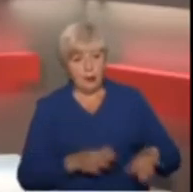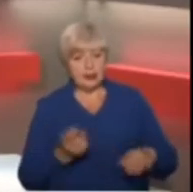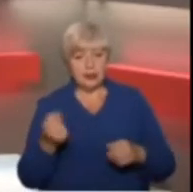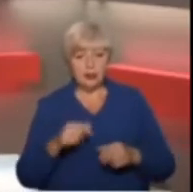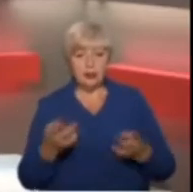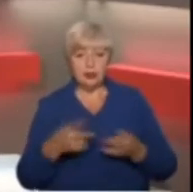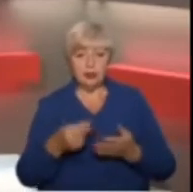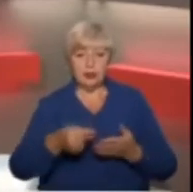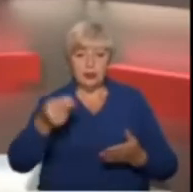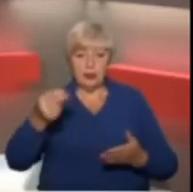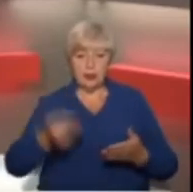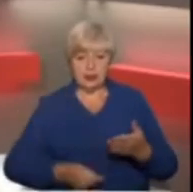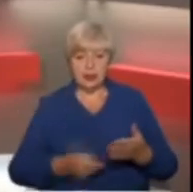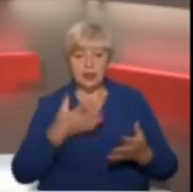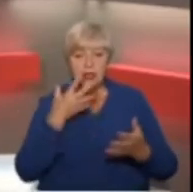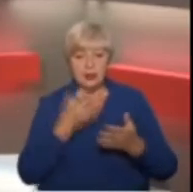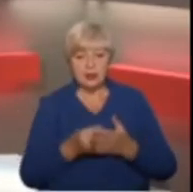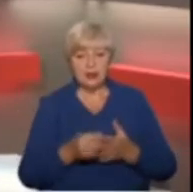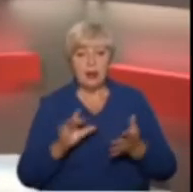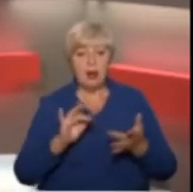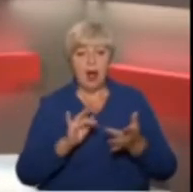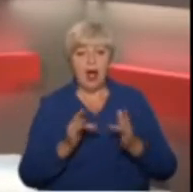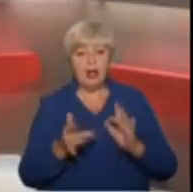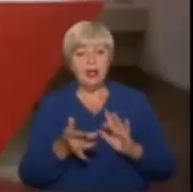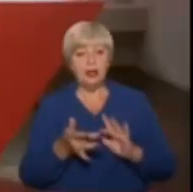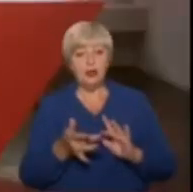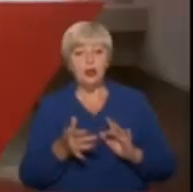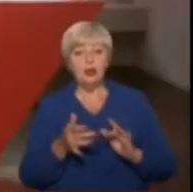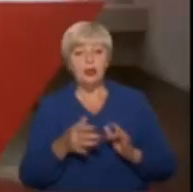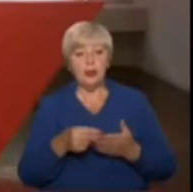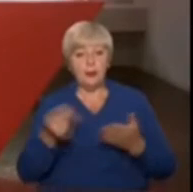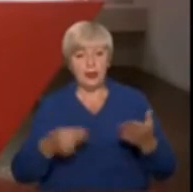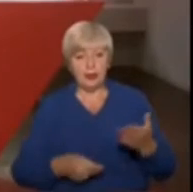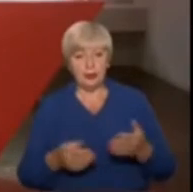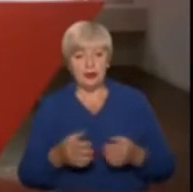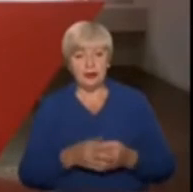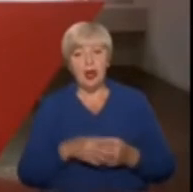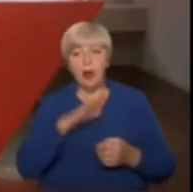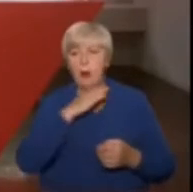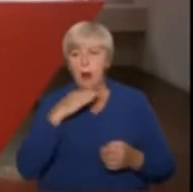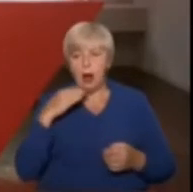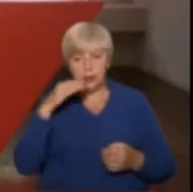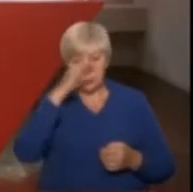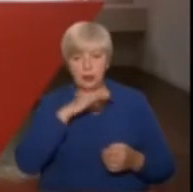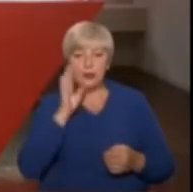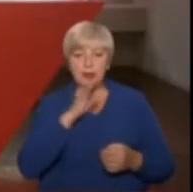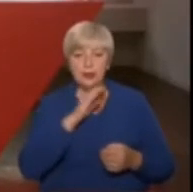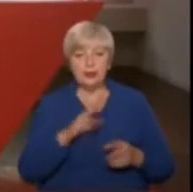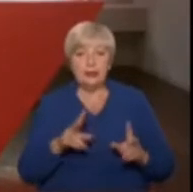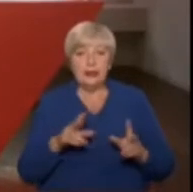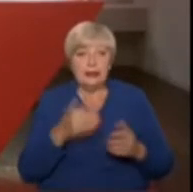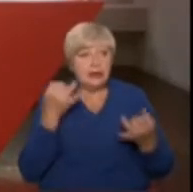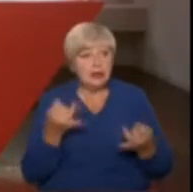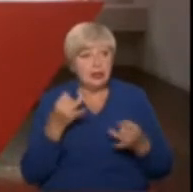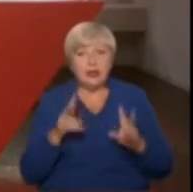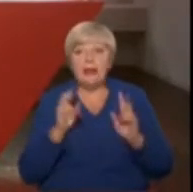її підписати своїм електронним цифровим підписом. От про електронний підпис. Багатьох батьків цікавить, як це можна реалізувати.